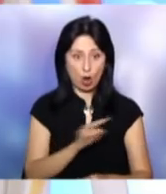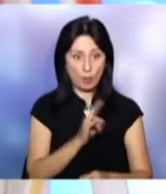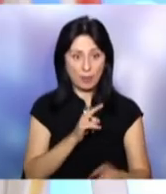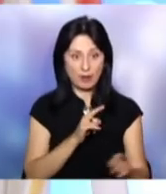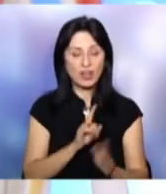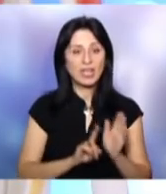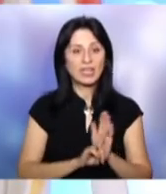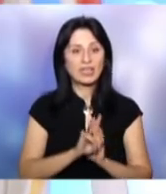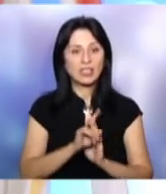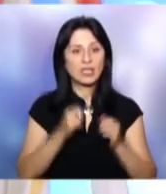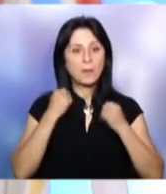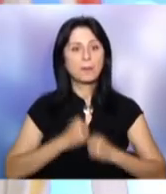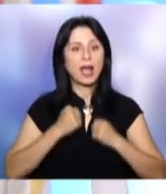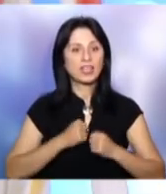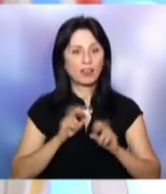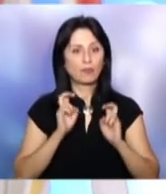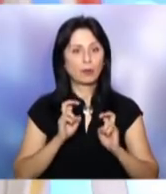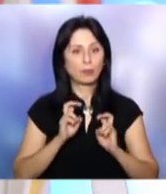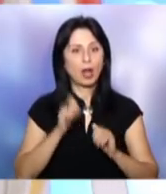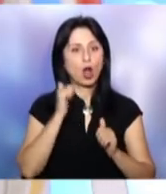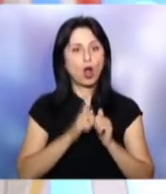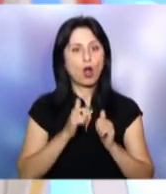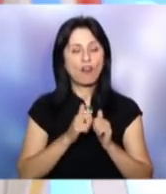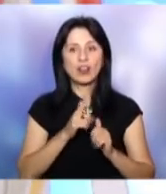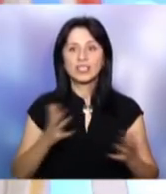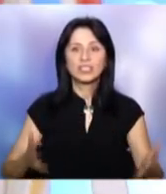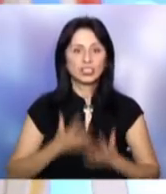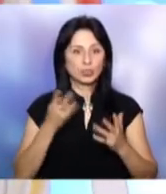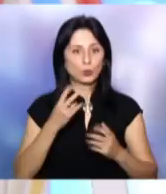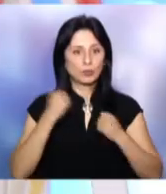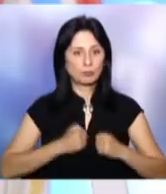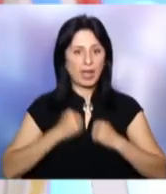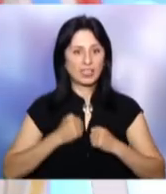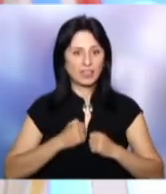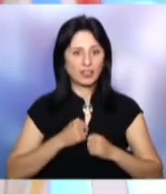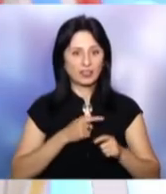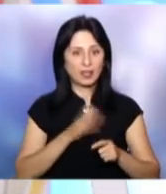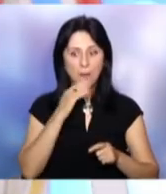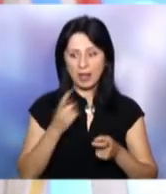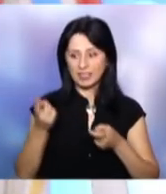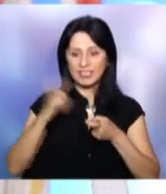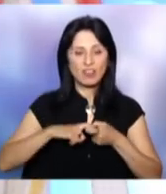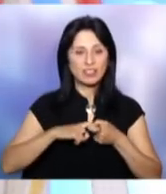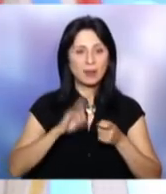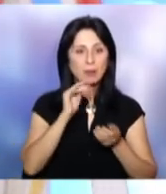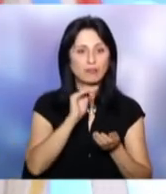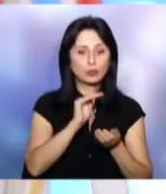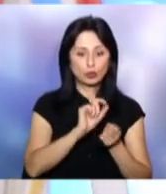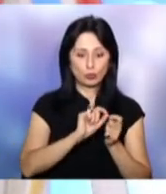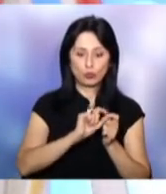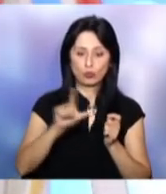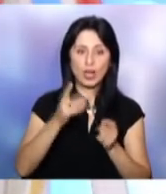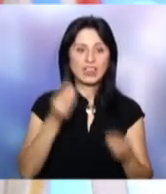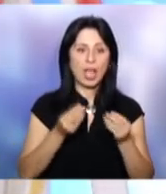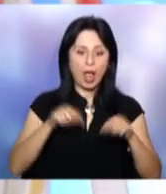გარემო, დაიწყეთ დაბანიდან. ანუ დაბანა უნდა იყოს ყველაზე სახალისო და კარგი ბმა იქნება მერე. ამიტომ სათამაშოებთან